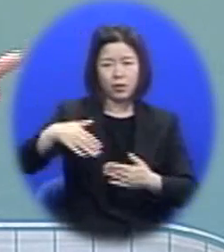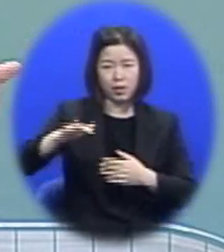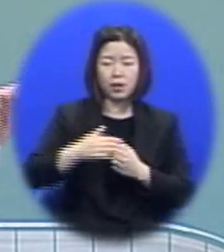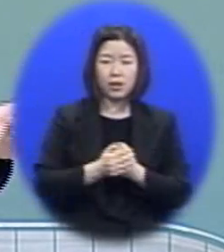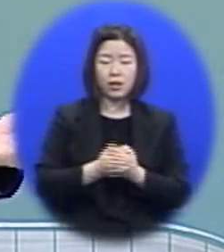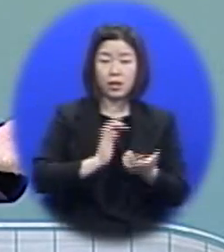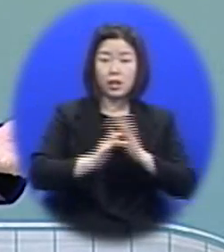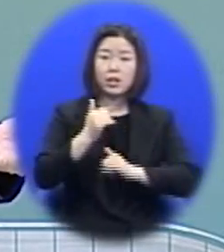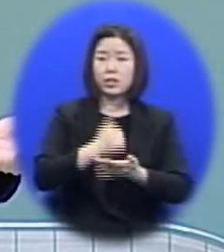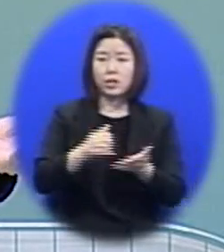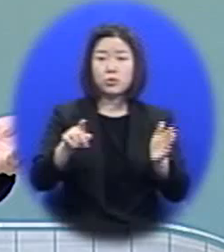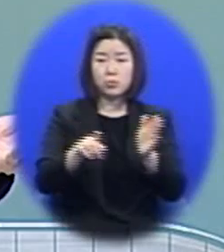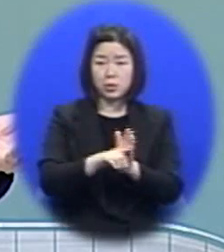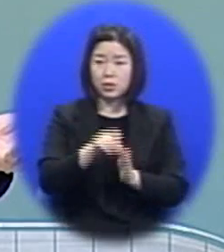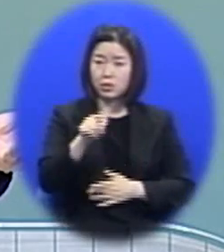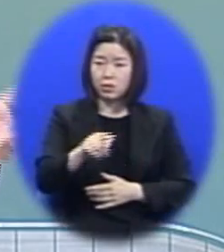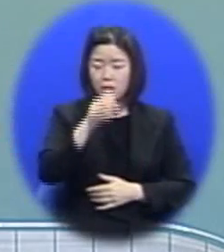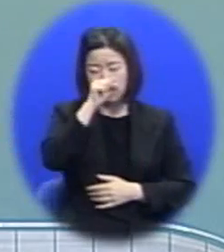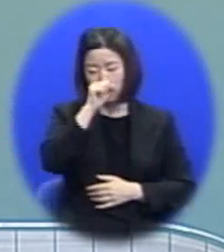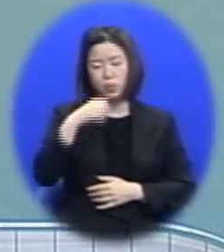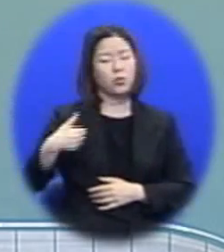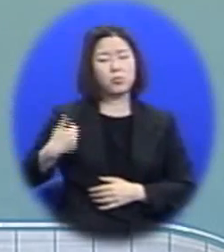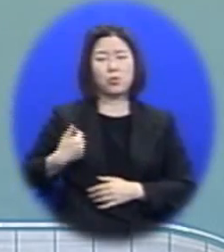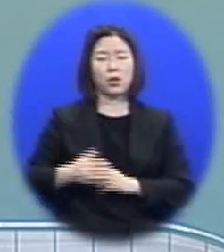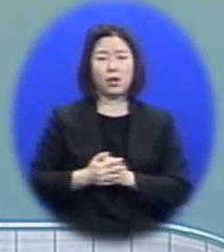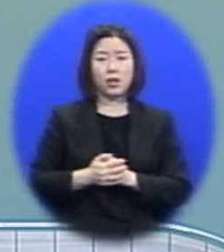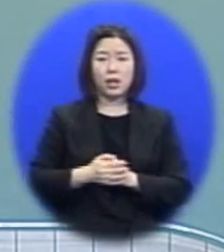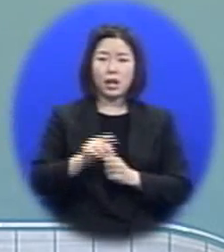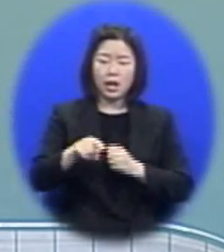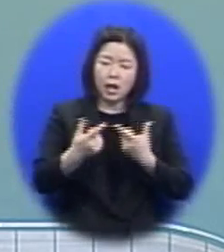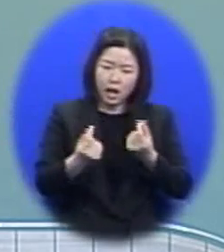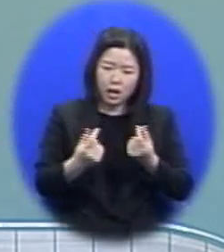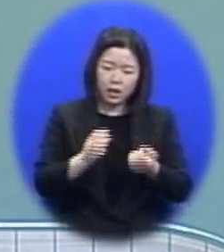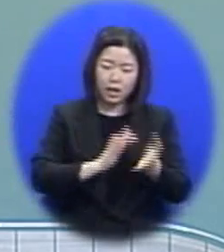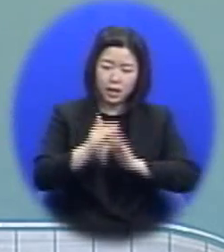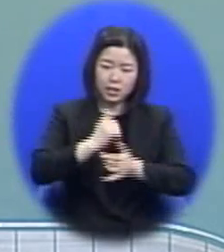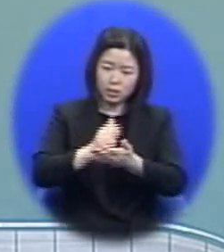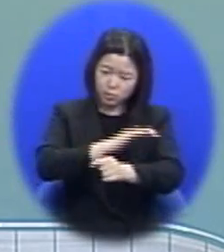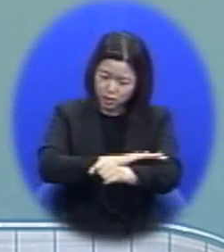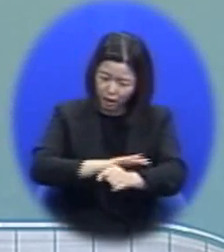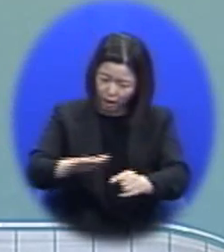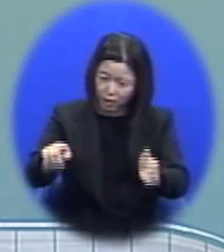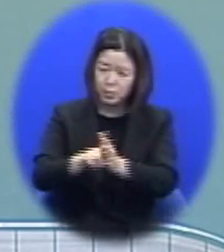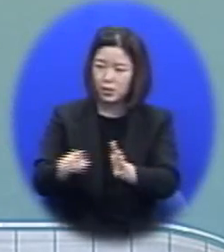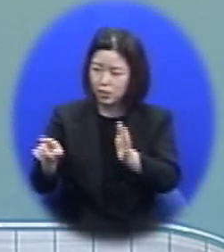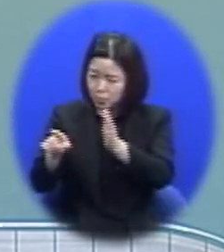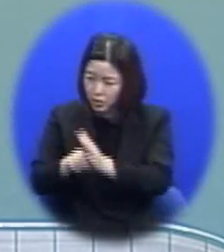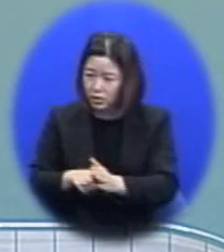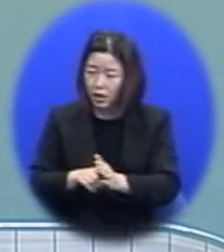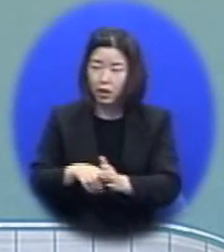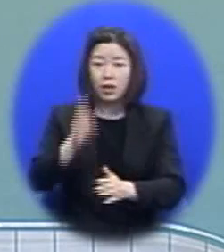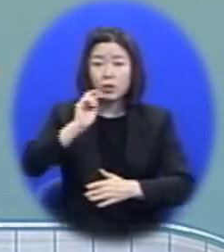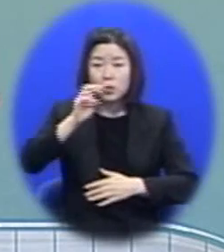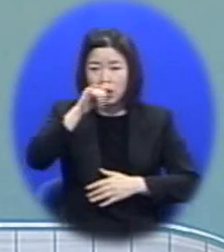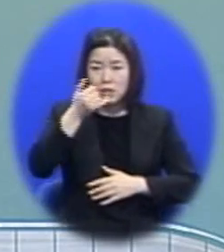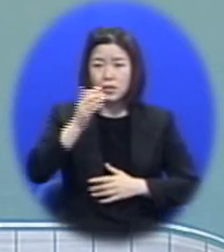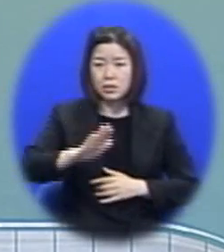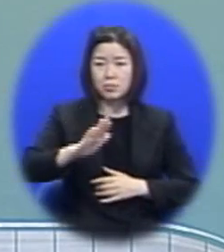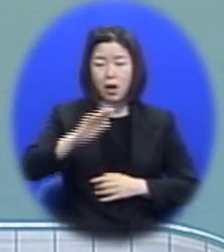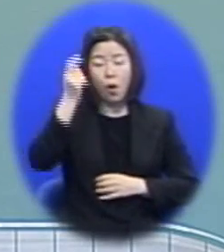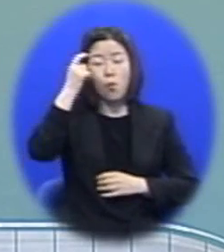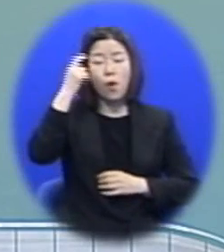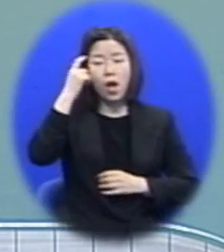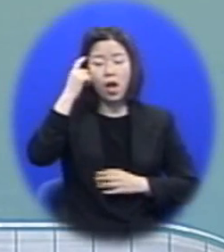예수 믿는게 좋은 줄 모르는 거예요 그렇게 예수 믿으라 예수 잘 믿으라 노래를 불렀는데 왜 아이들이 빗나가는